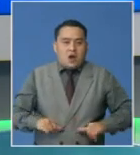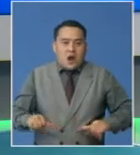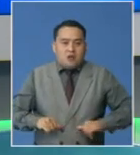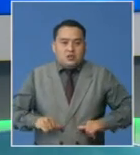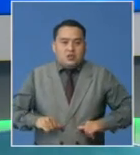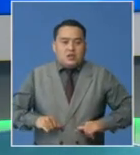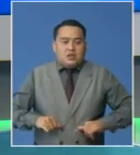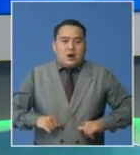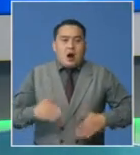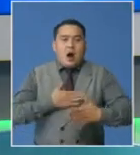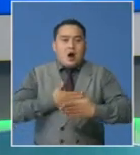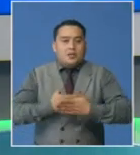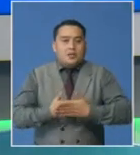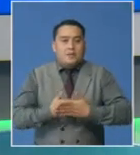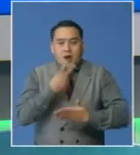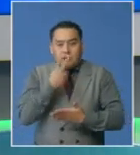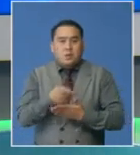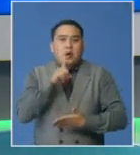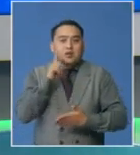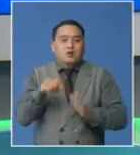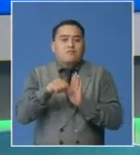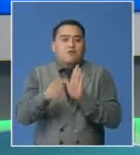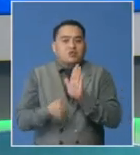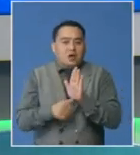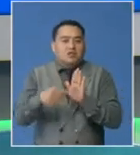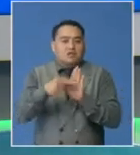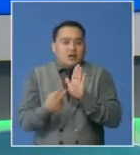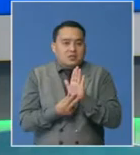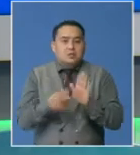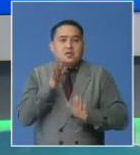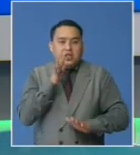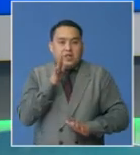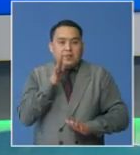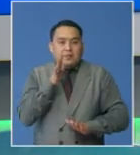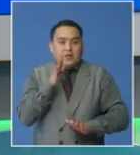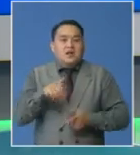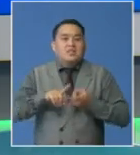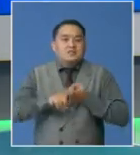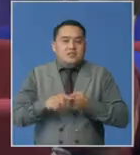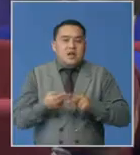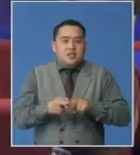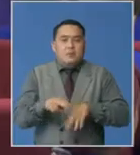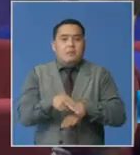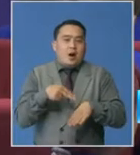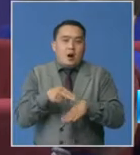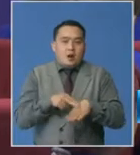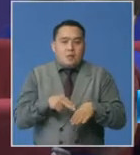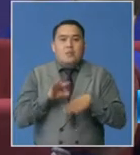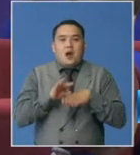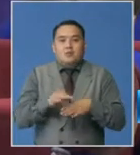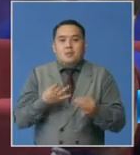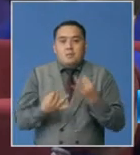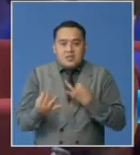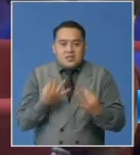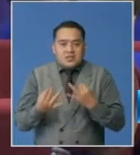хулиганство. При этом наибольшую активность проявляют подростки в возрасте 16 и 18 лет. В связи с этим стражи порядка проводят